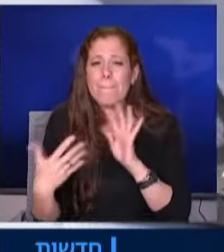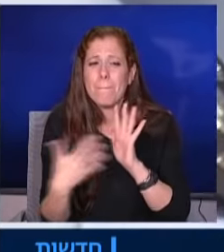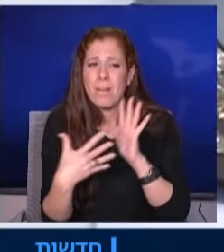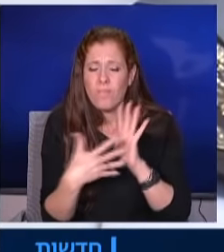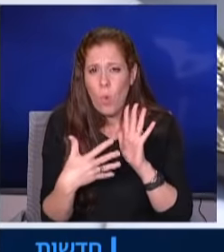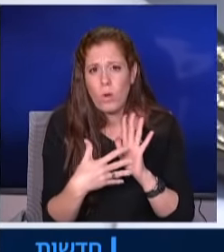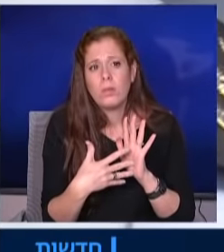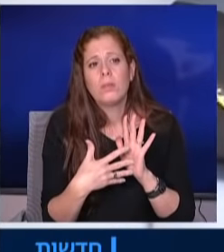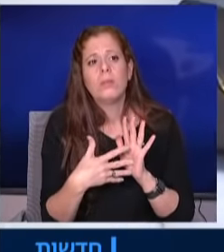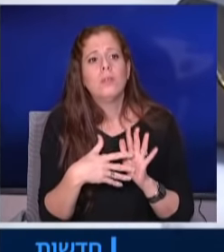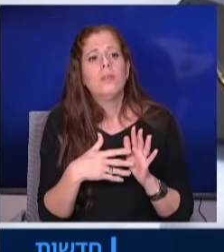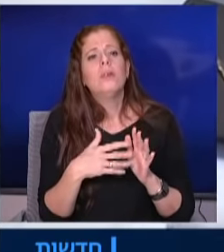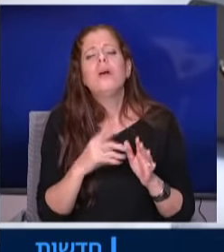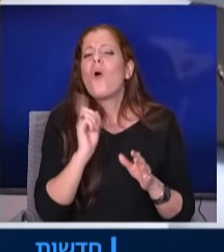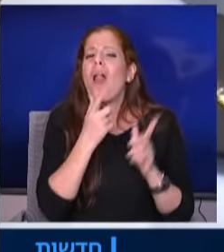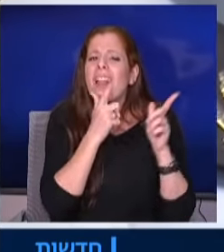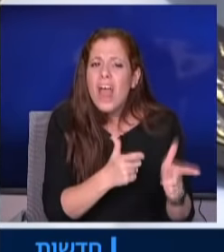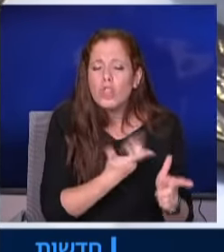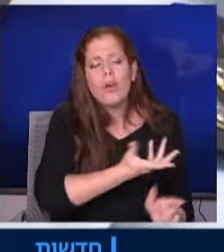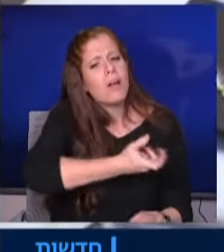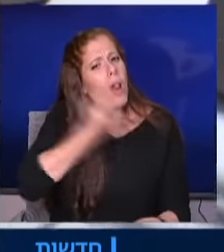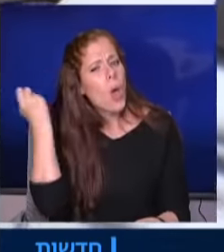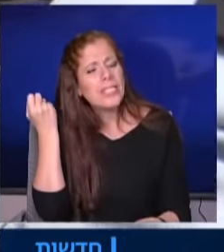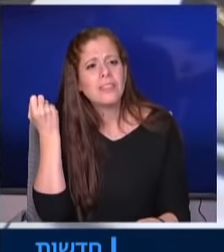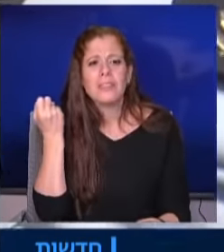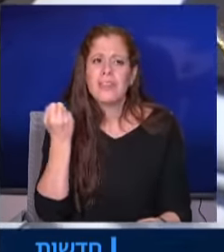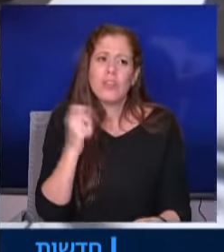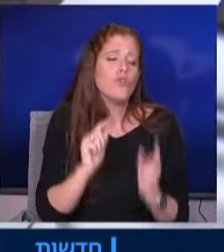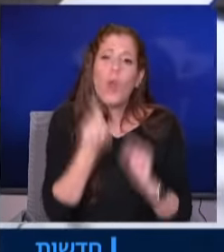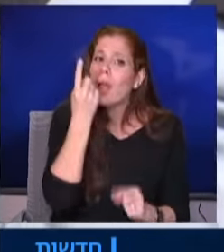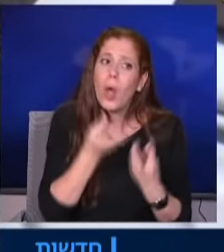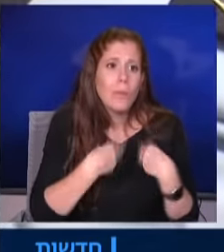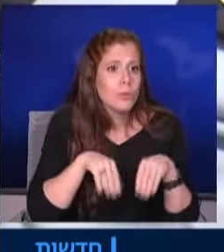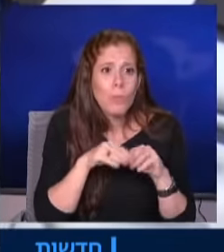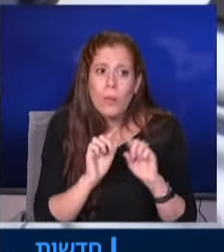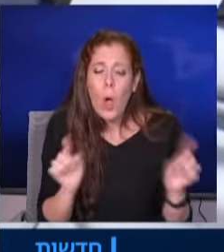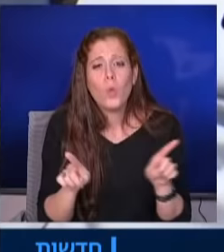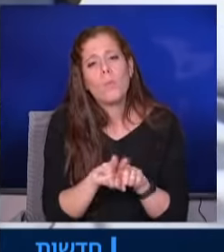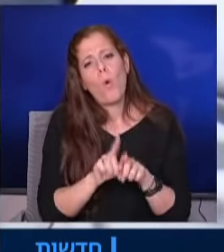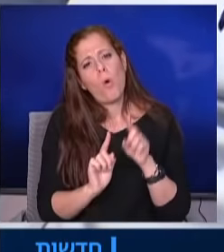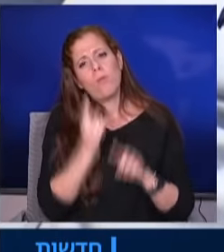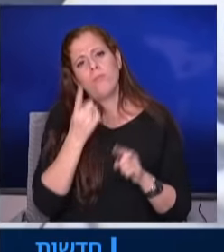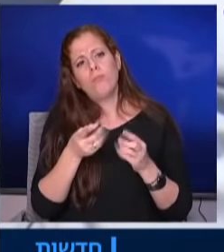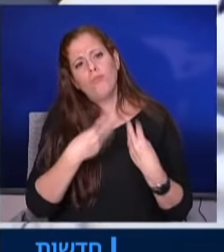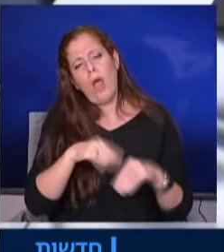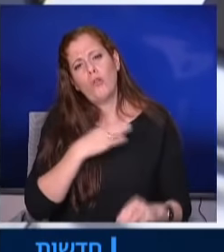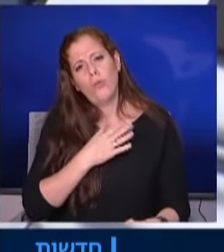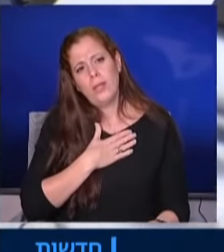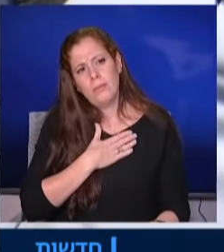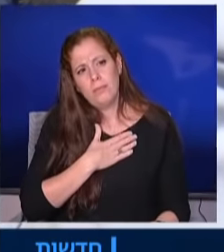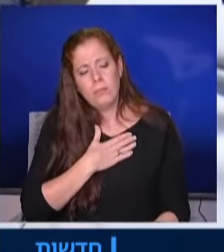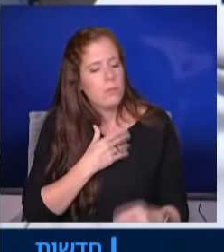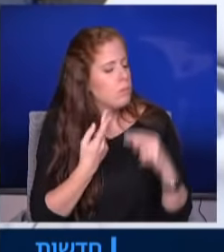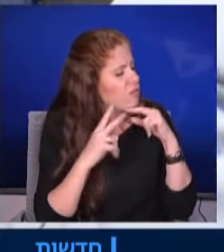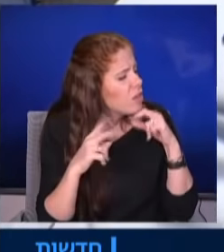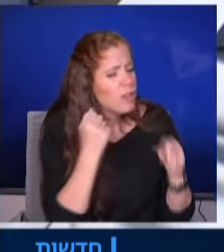הכפרים, תצאו כל הנשק שלא יקרה לכל המשפחות כמו שקרה למשפחות שלי.